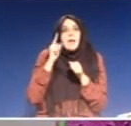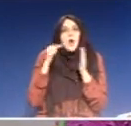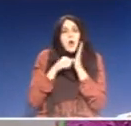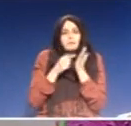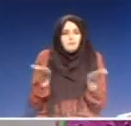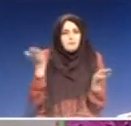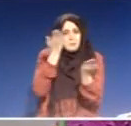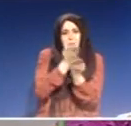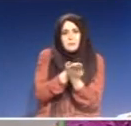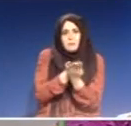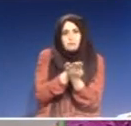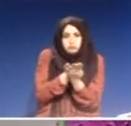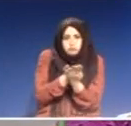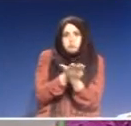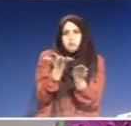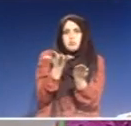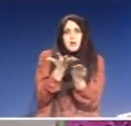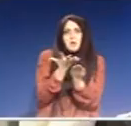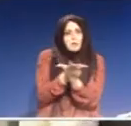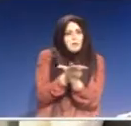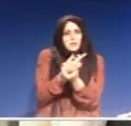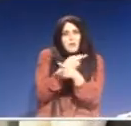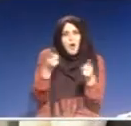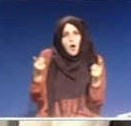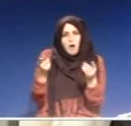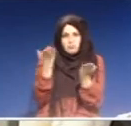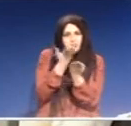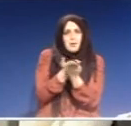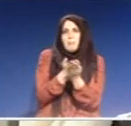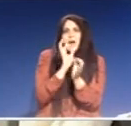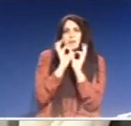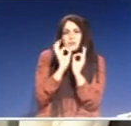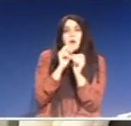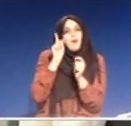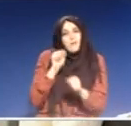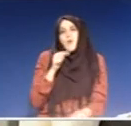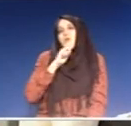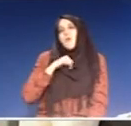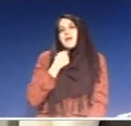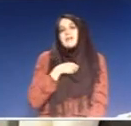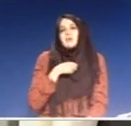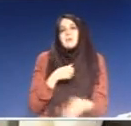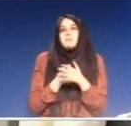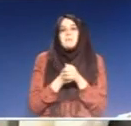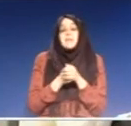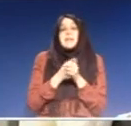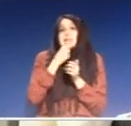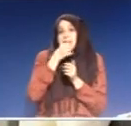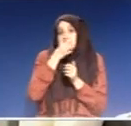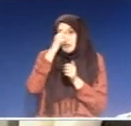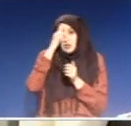كبيرا لابد من التصحيح. لازم التصحيح. لذلك إن شاء الله في الحلقات